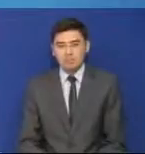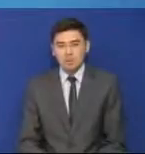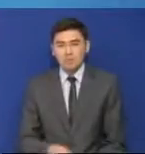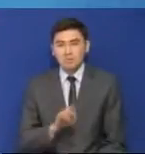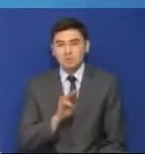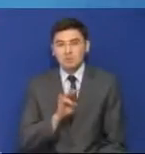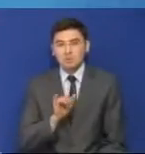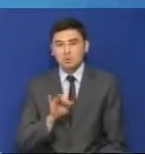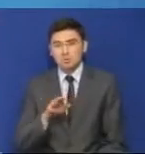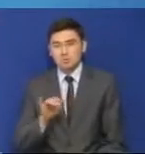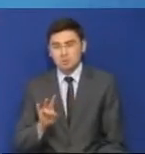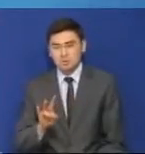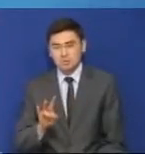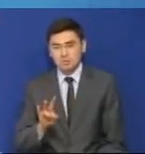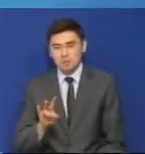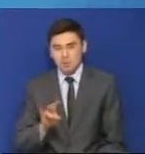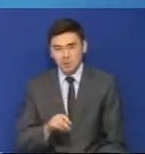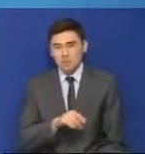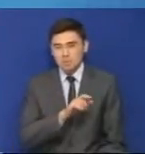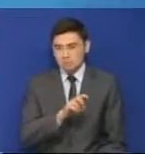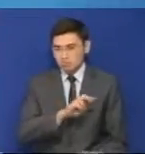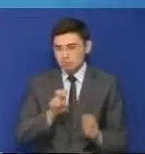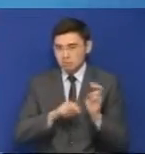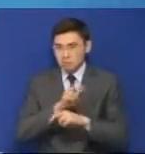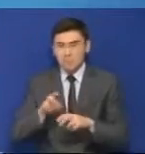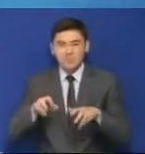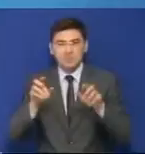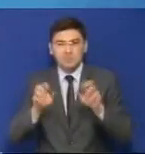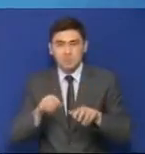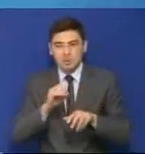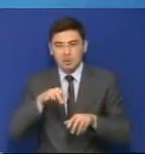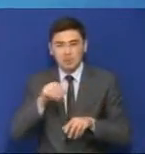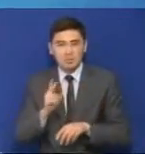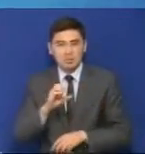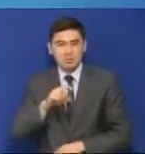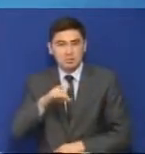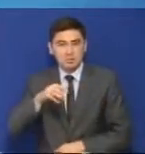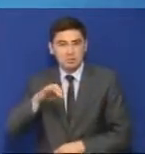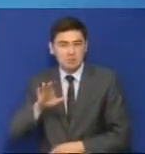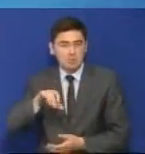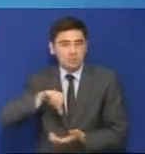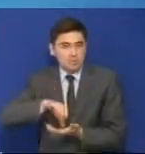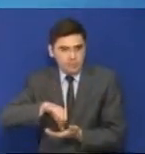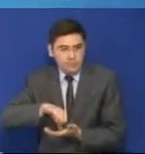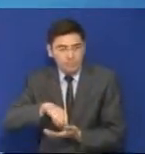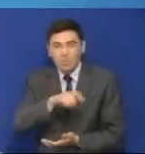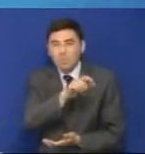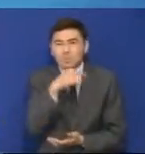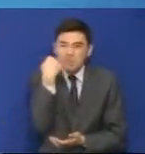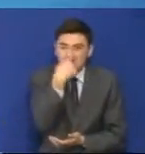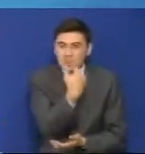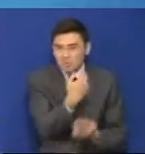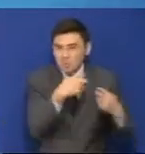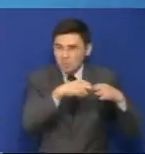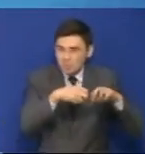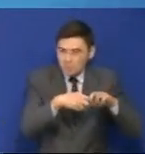Нұр Отан партиясының қоғамды қабылдауында партия филиалының төрағасы қала әкімі Ермак Сәлімов тұрғындарды жеке мәселелері